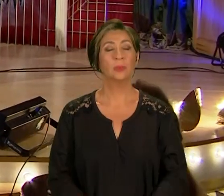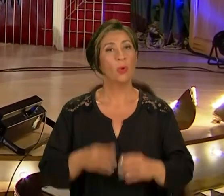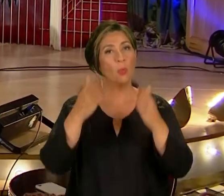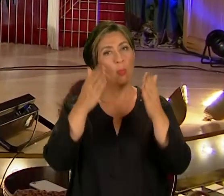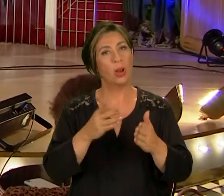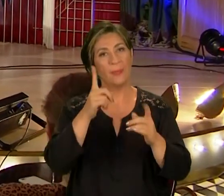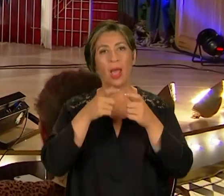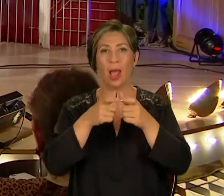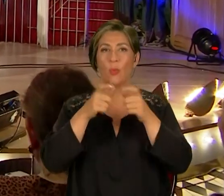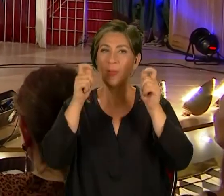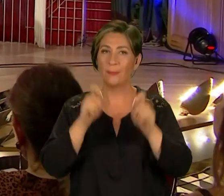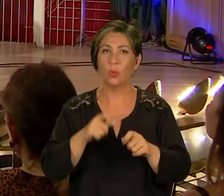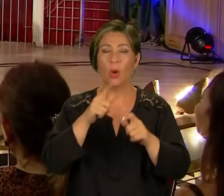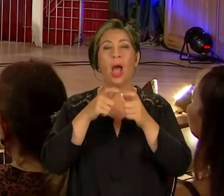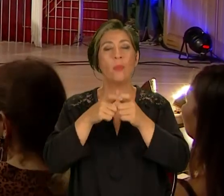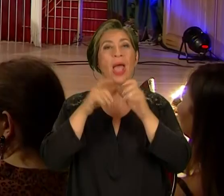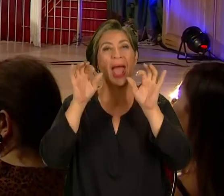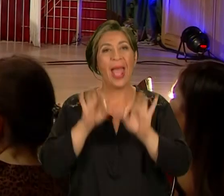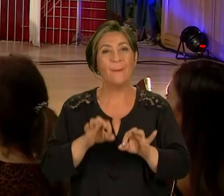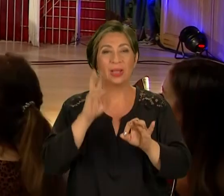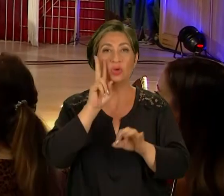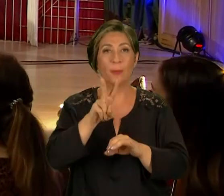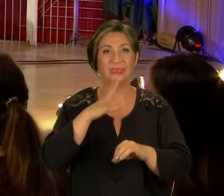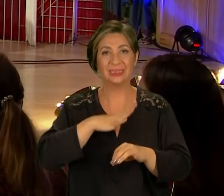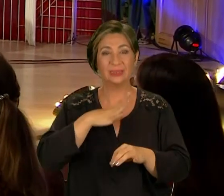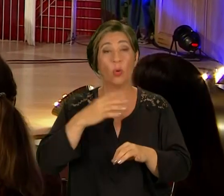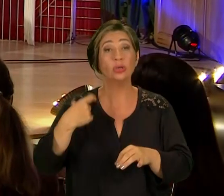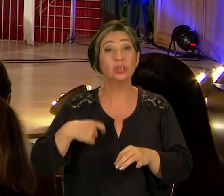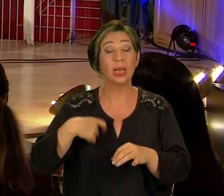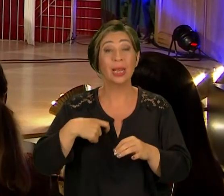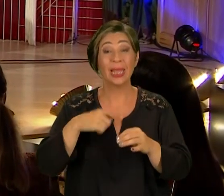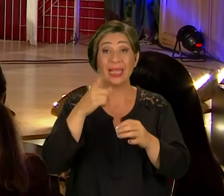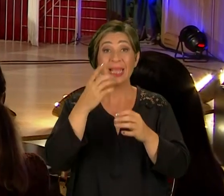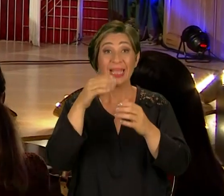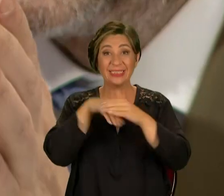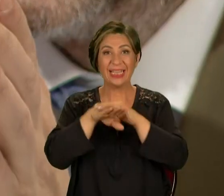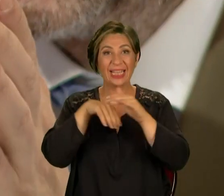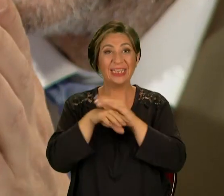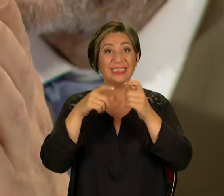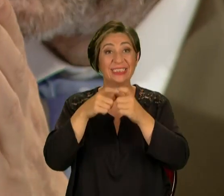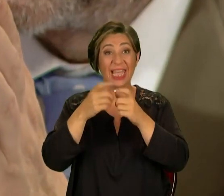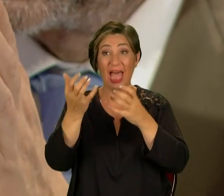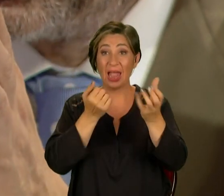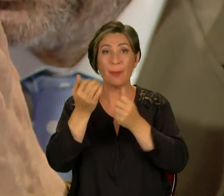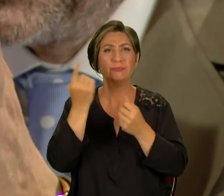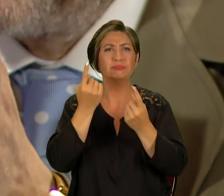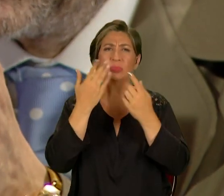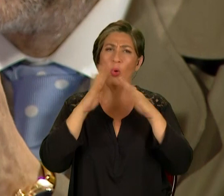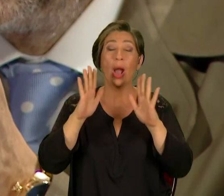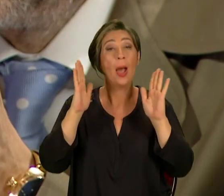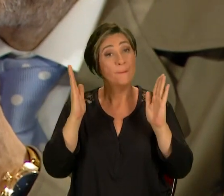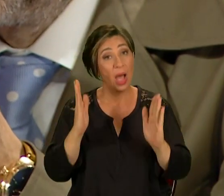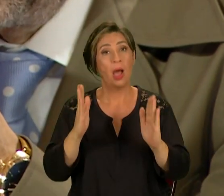Böyle bir albüm yaptı. Bu albümü hemen görmenizi istiyorum. Özellikle koleksiyonerler, artık CD alan pek yok